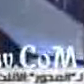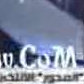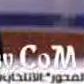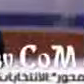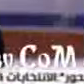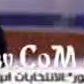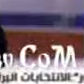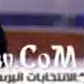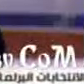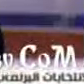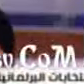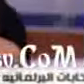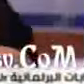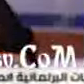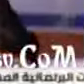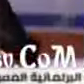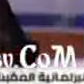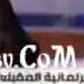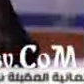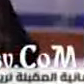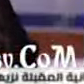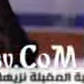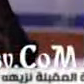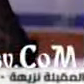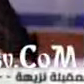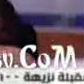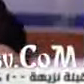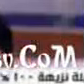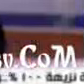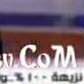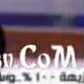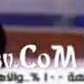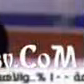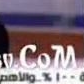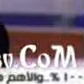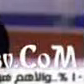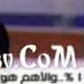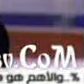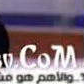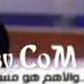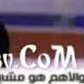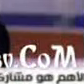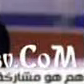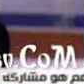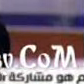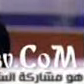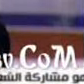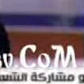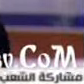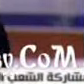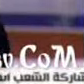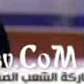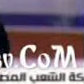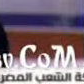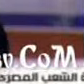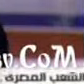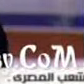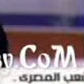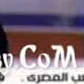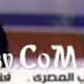بسلام مرحب بحضراتكم مره ثانيه الحقيقه النهارده محكمه الاسماعيليه شهدت اعمال عنف اسفرت عن اصابه